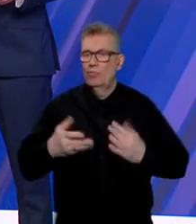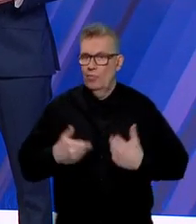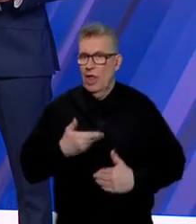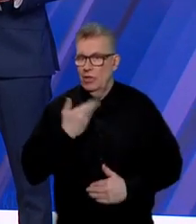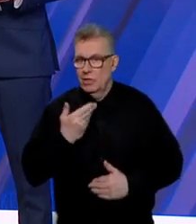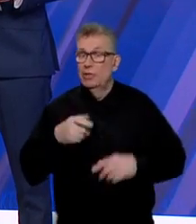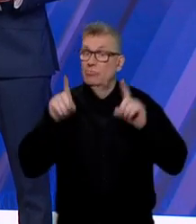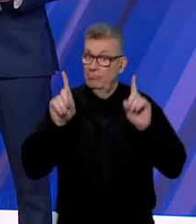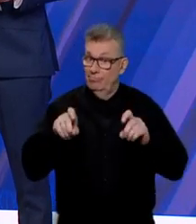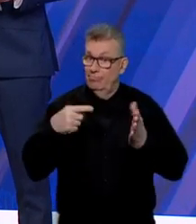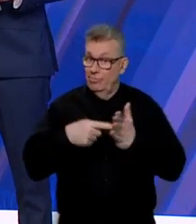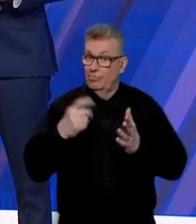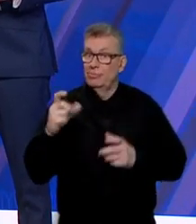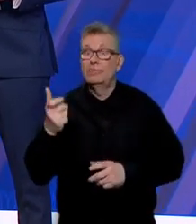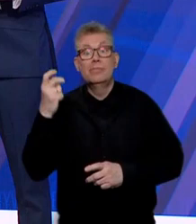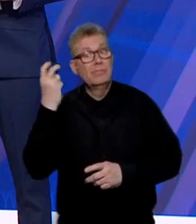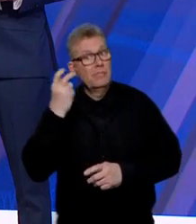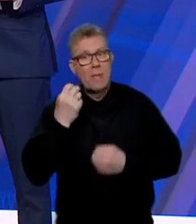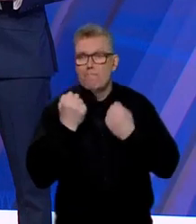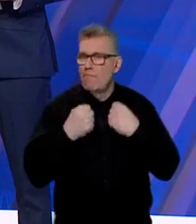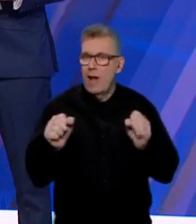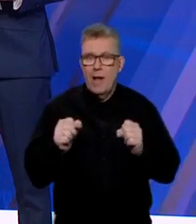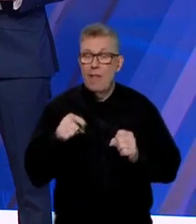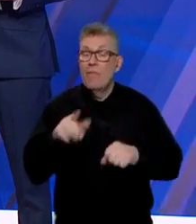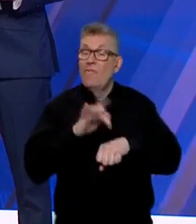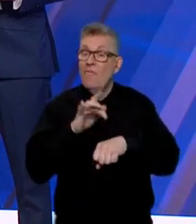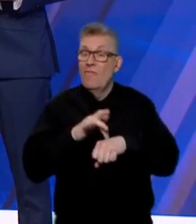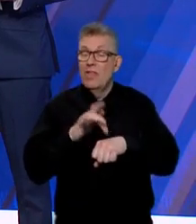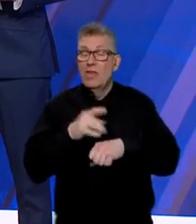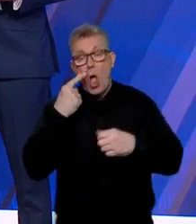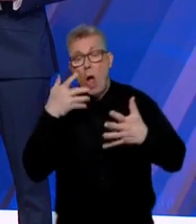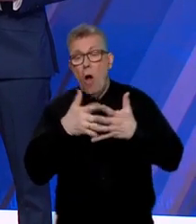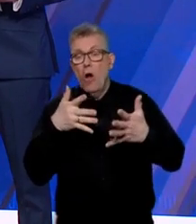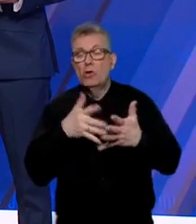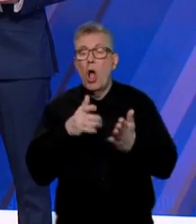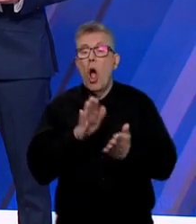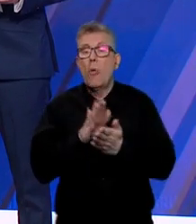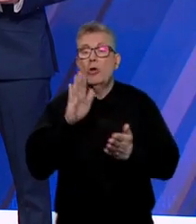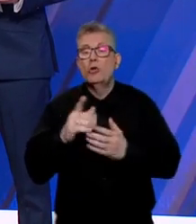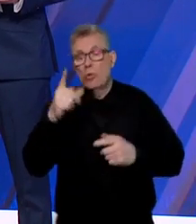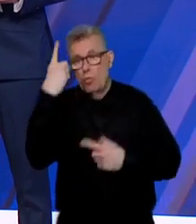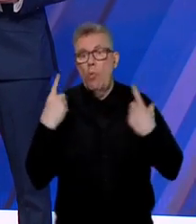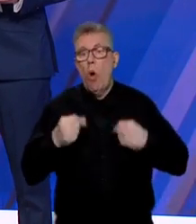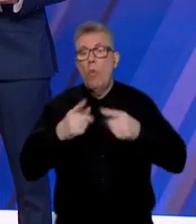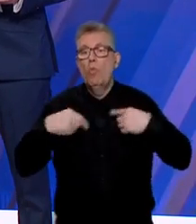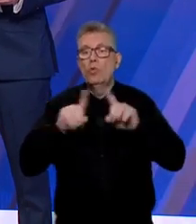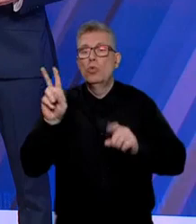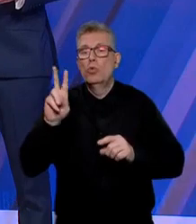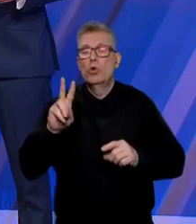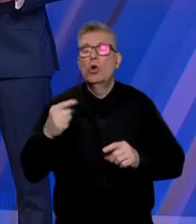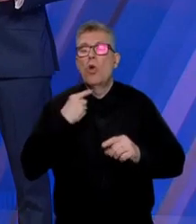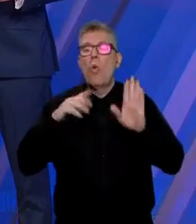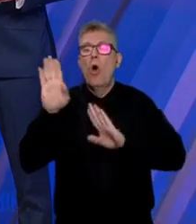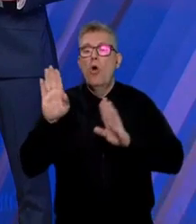A zaczynamy od tego, co interesuje nas najbardziej. To wyniki sondażu przeprowadzonego w czasie wyborów wśród osób głosujących.